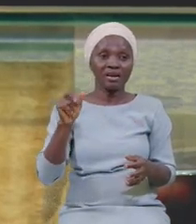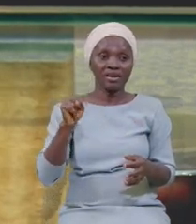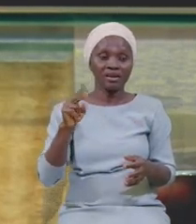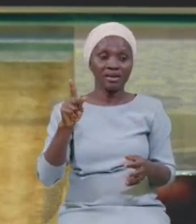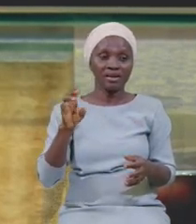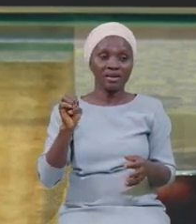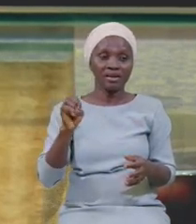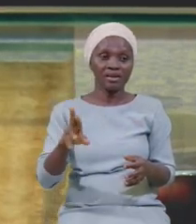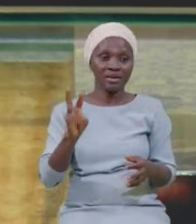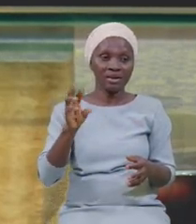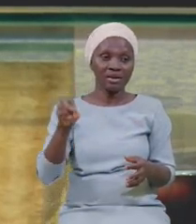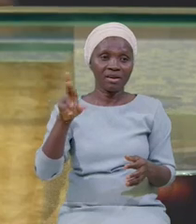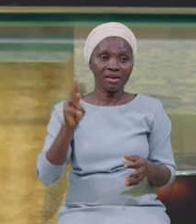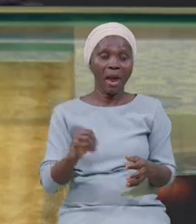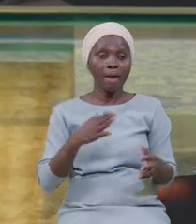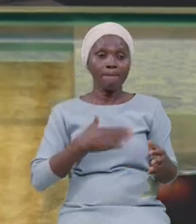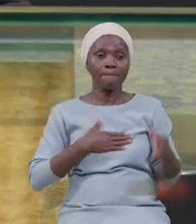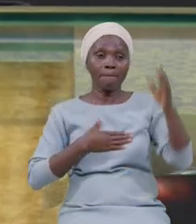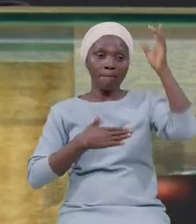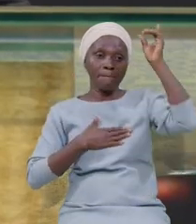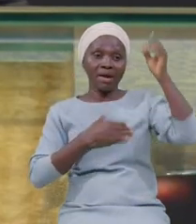vous. Verset 26.